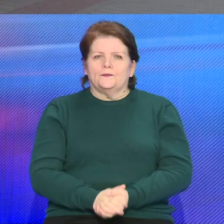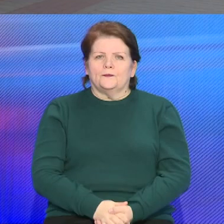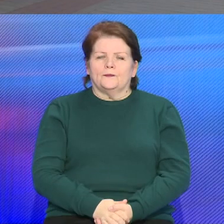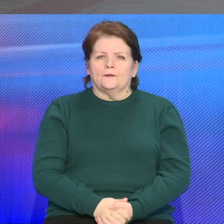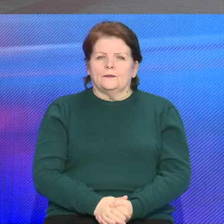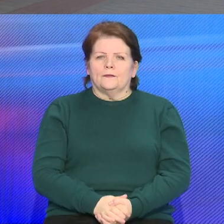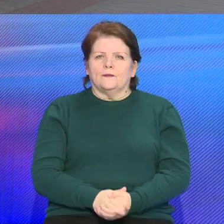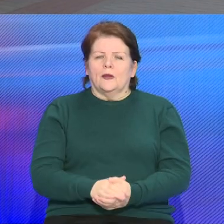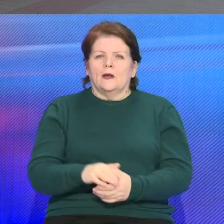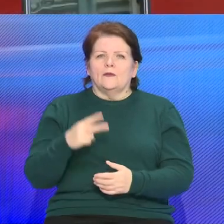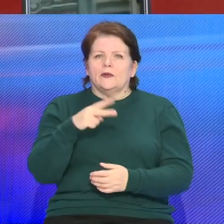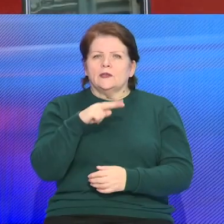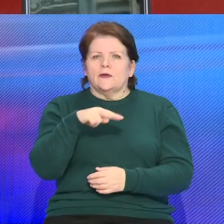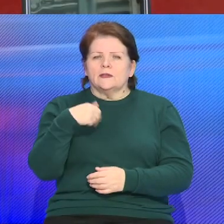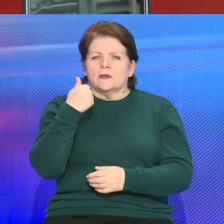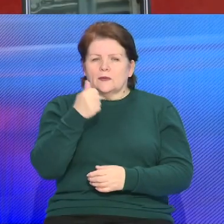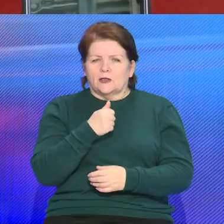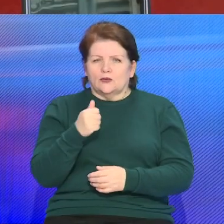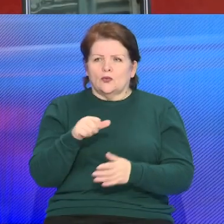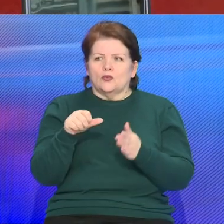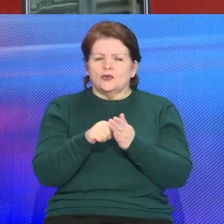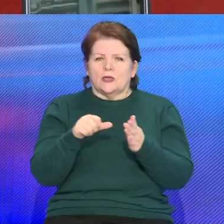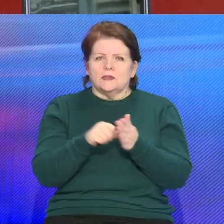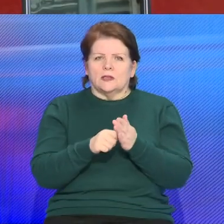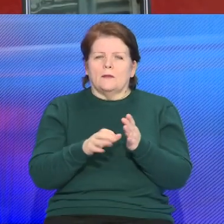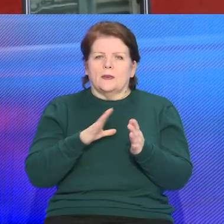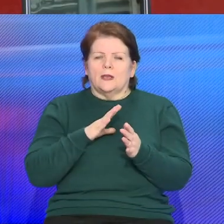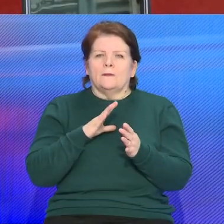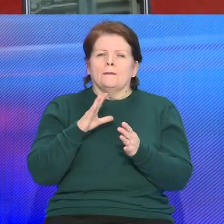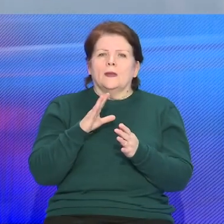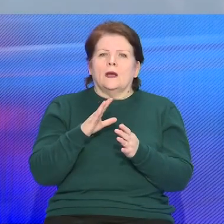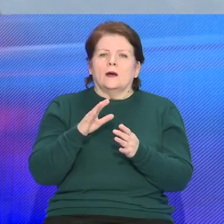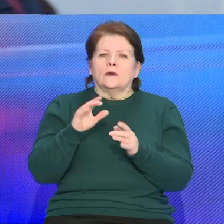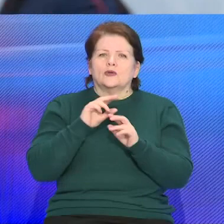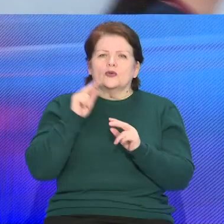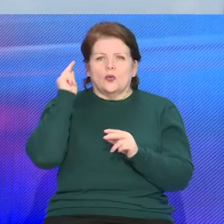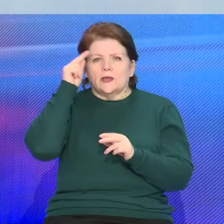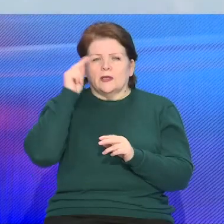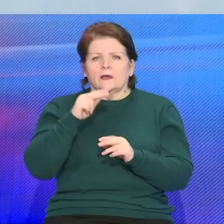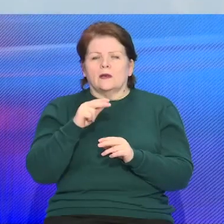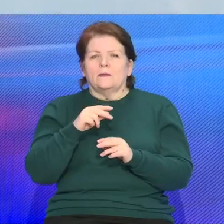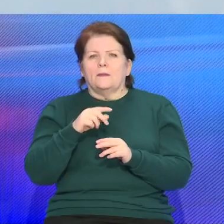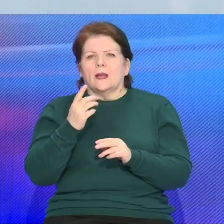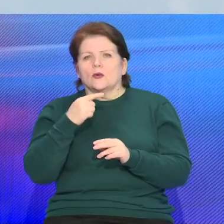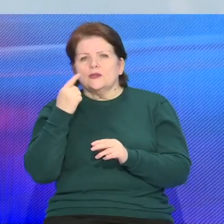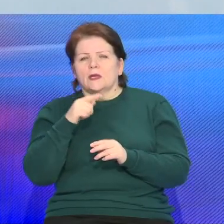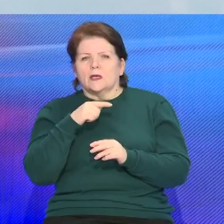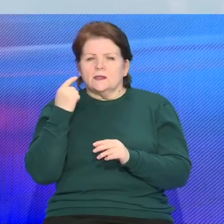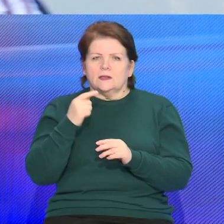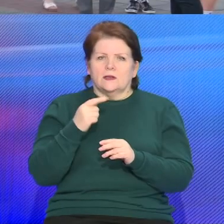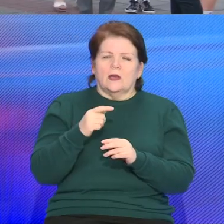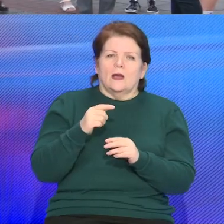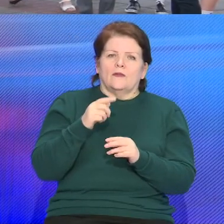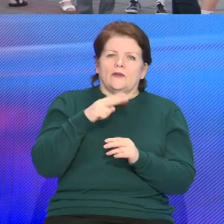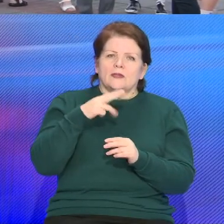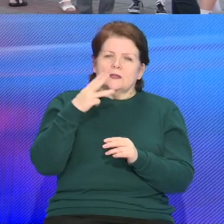У 2022-м удзельнікамі цягніка памяці былі школьнікі Беларусі і Расіі. У 2023-м да іх далучыліся юнакі і дзяўчаты